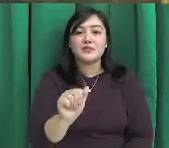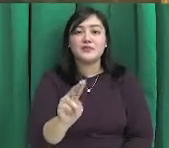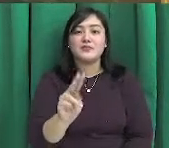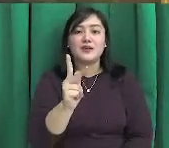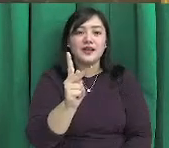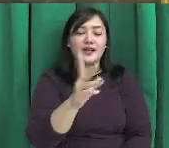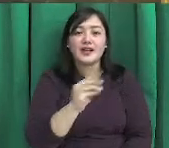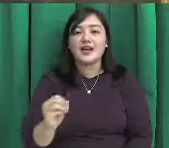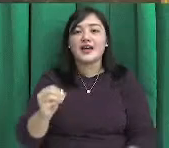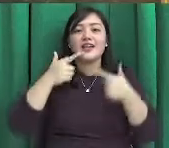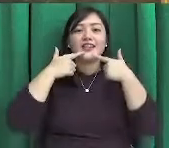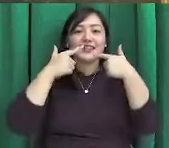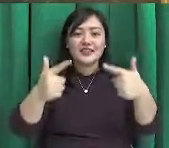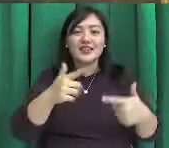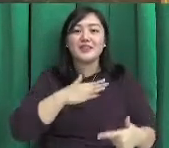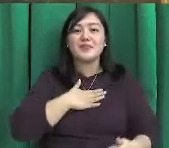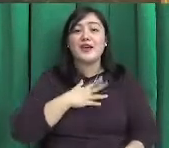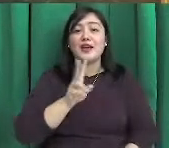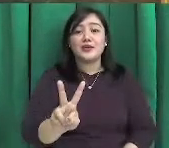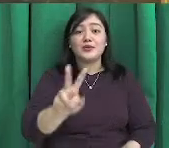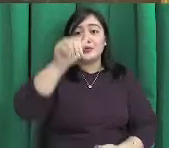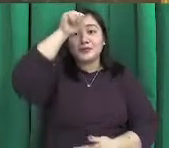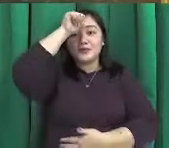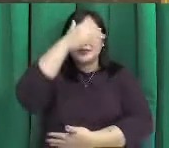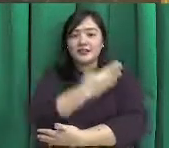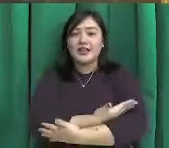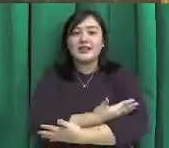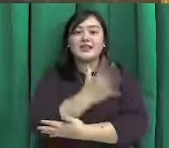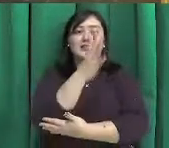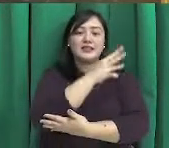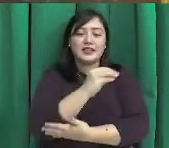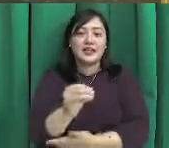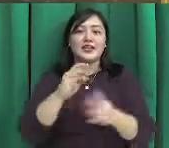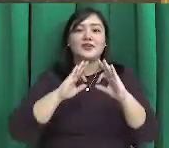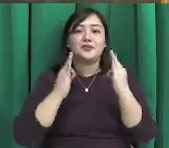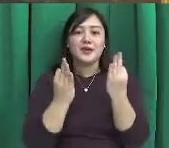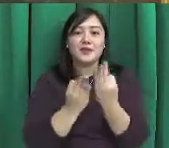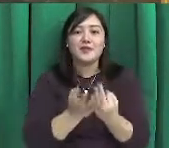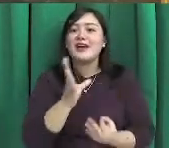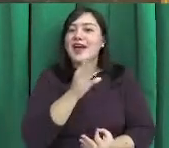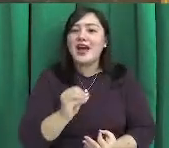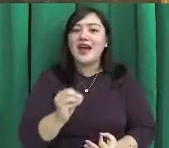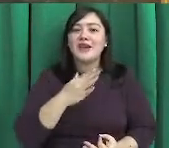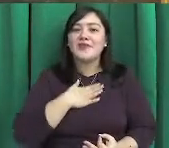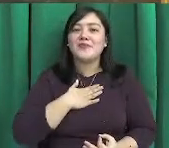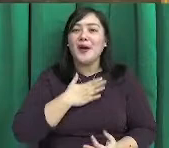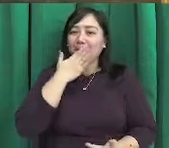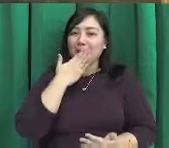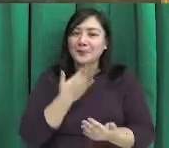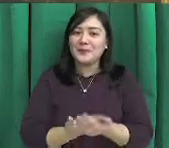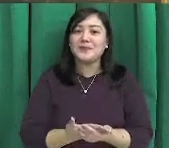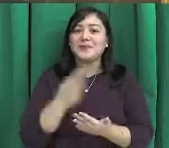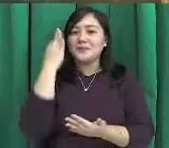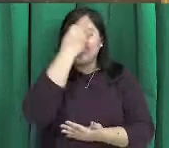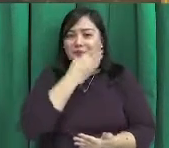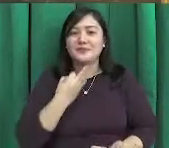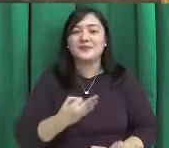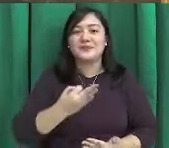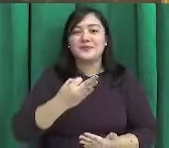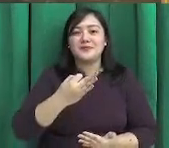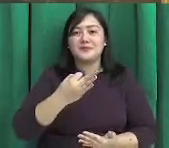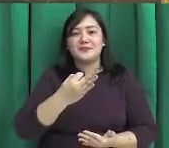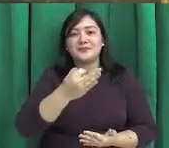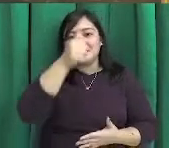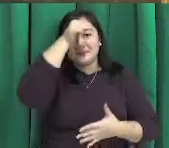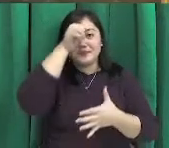si Jeremiah, si Nanay Nena. Hello po sa inyo at ang aking gwapong asawa galing sa GHQ. Diyan lang po kayo at huwag po kayong